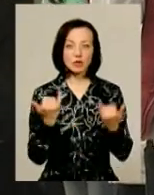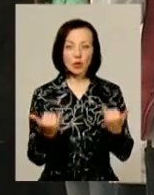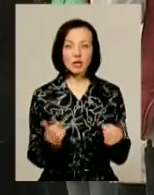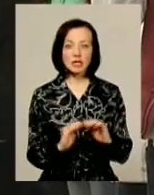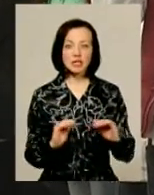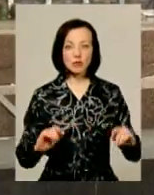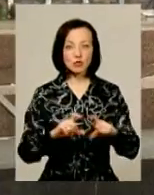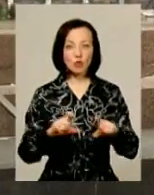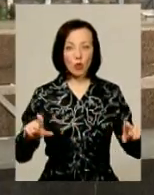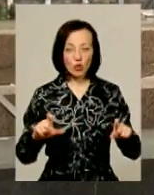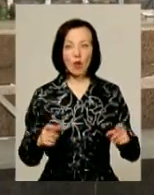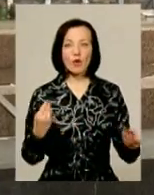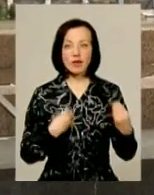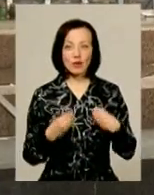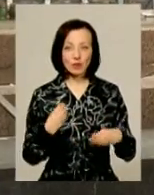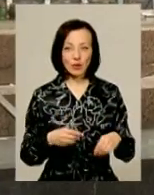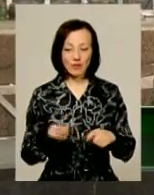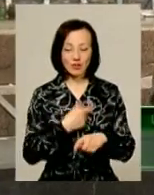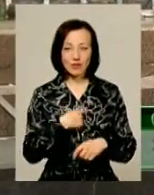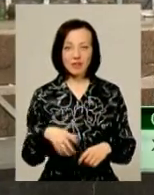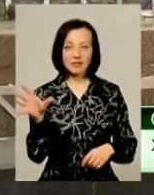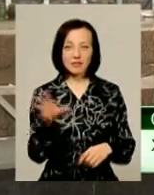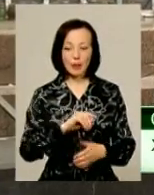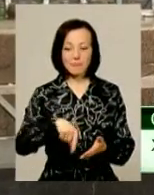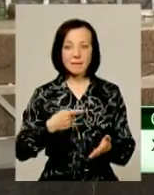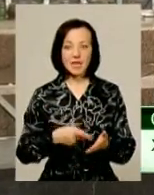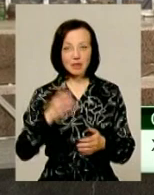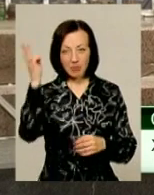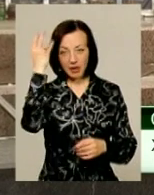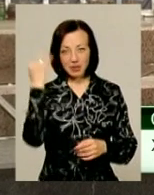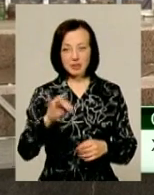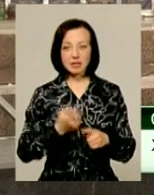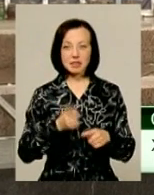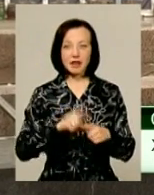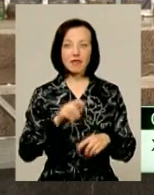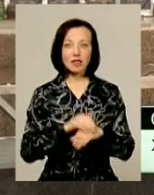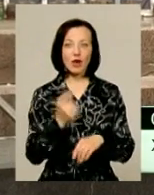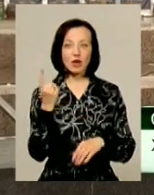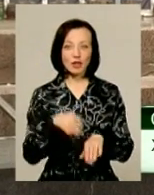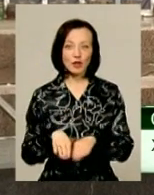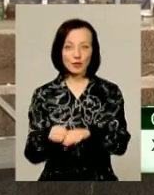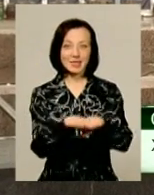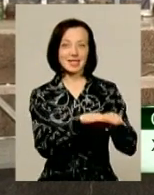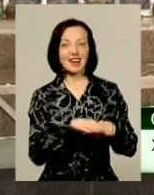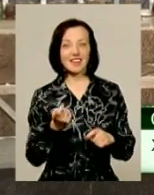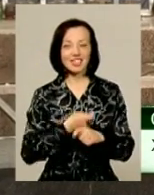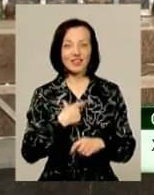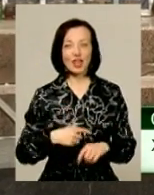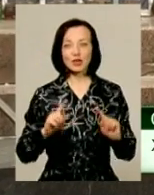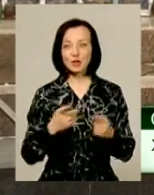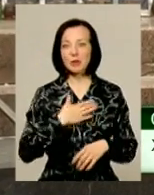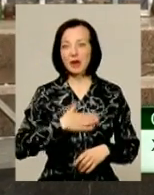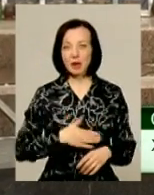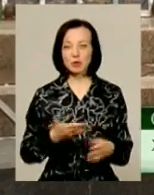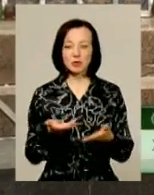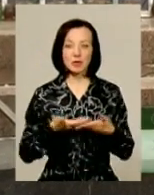і в школи, і до садочки одягнули вишиванку. Сьогодні все місто Хмельницький – це фактично одна суцільна вишиванка. І це дуже приємно,